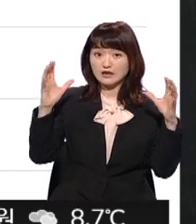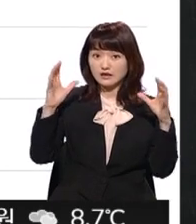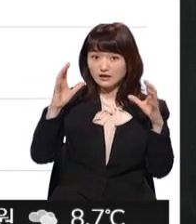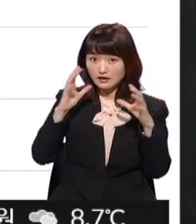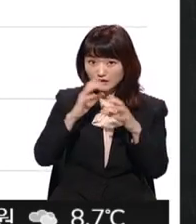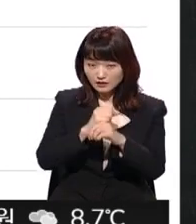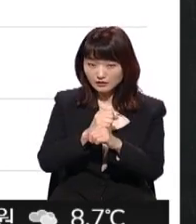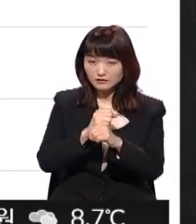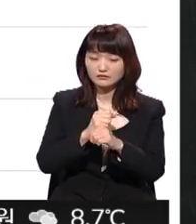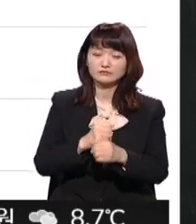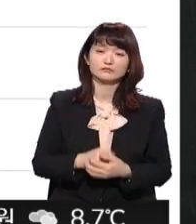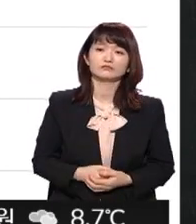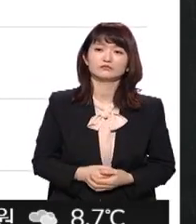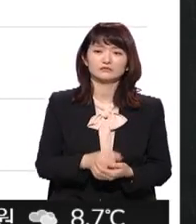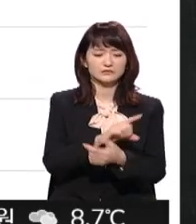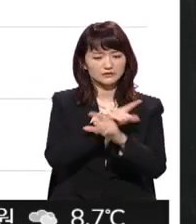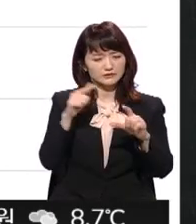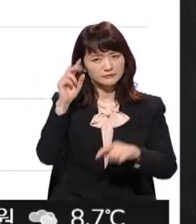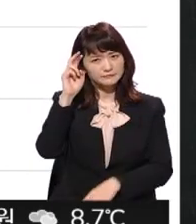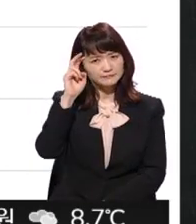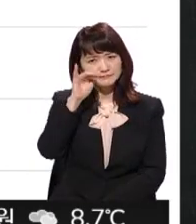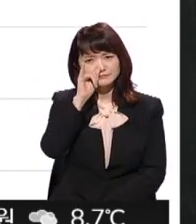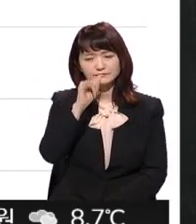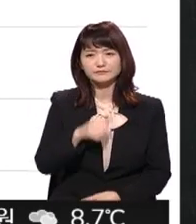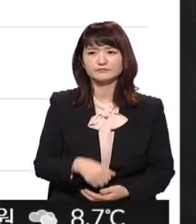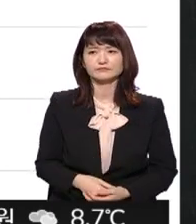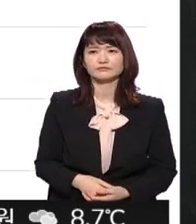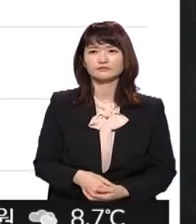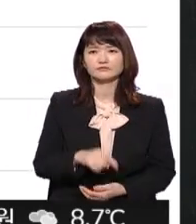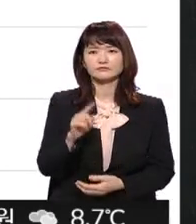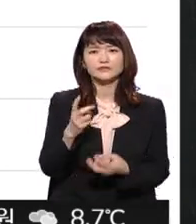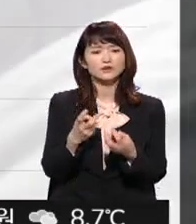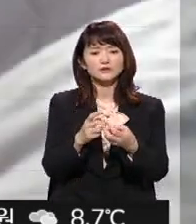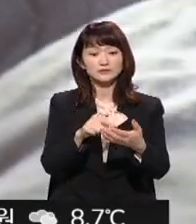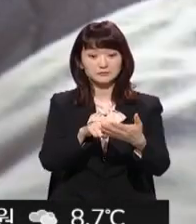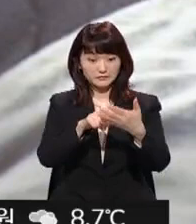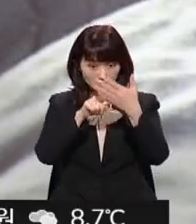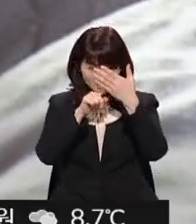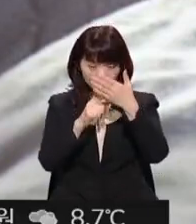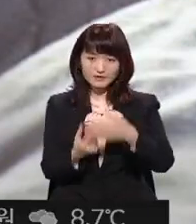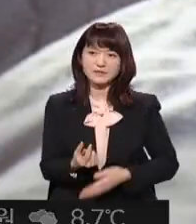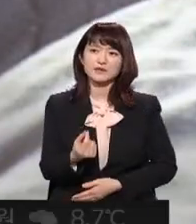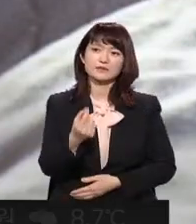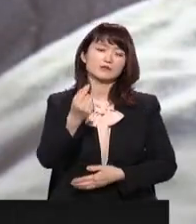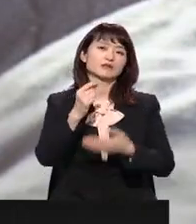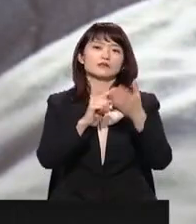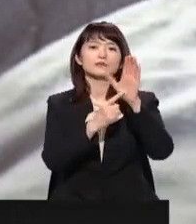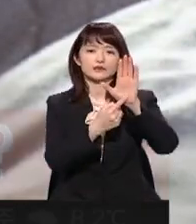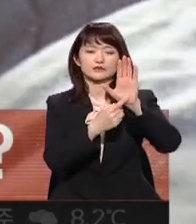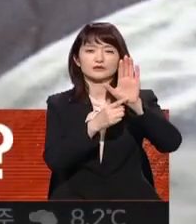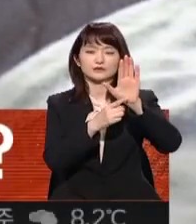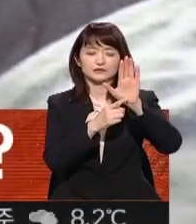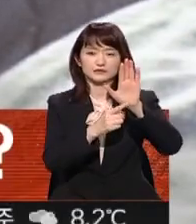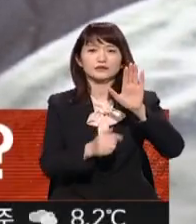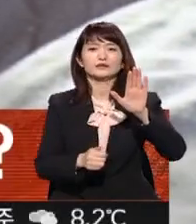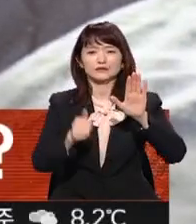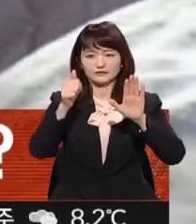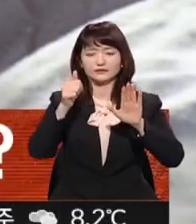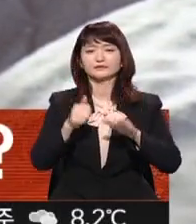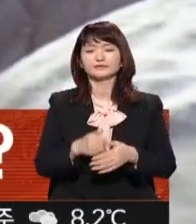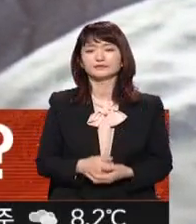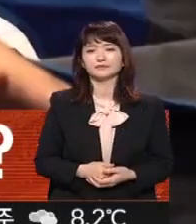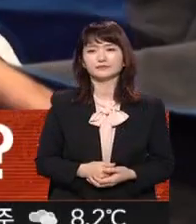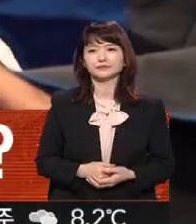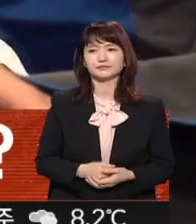상례였기 때문에 여러 가지 추측들이 나오고 있는게 어차피 드러날 부분이라면 빨리빨리 밝힐 수 있는 부분 밝히는게 낫다라는 그런 의견도 있고